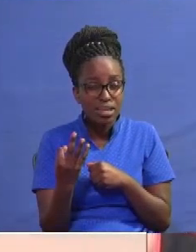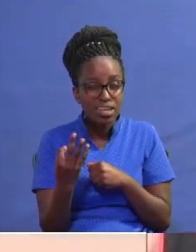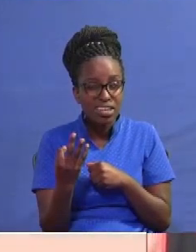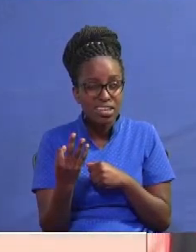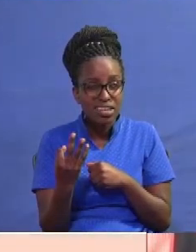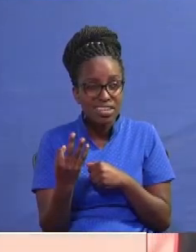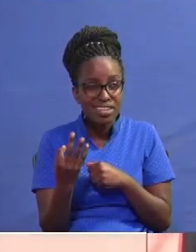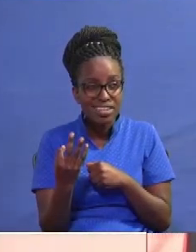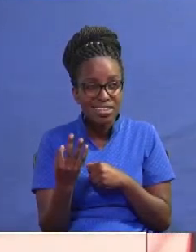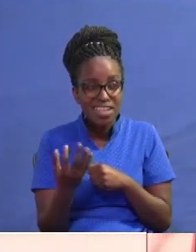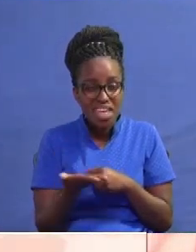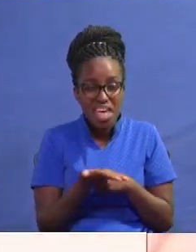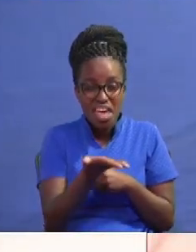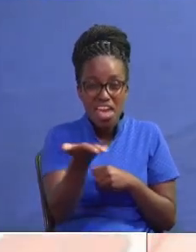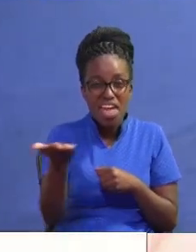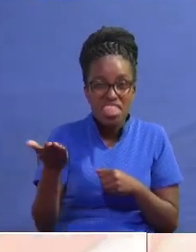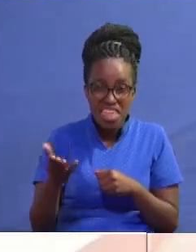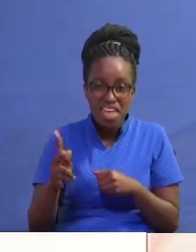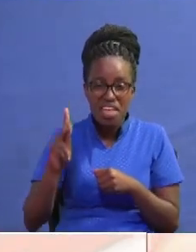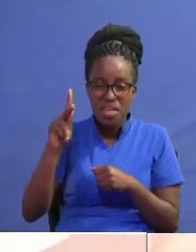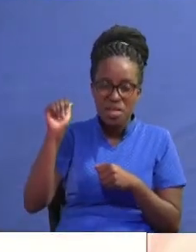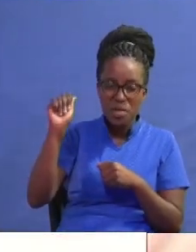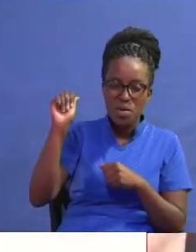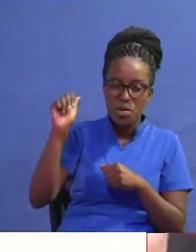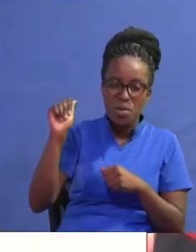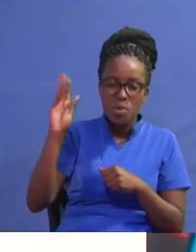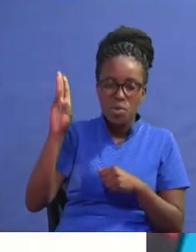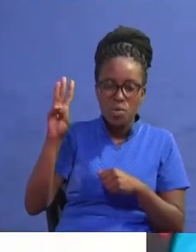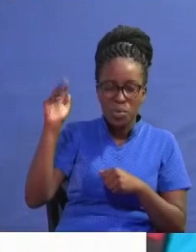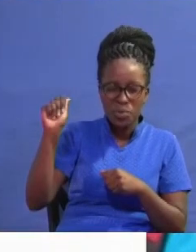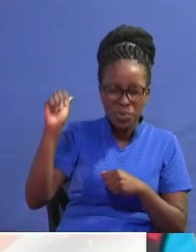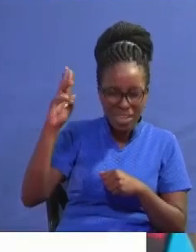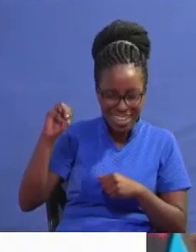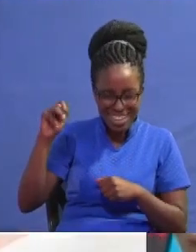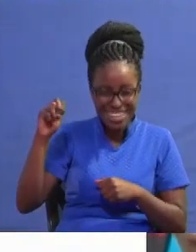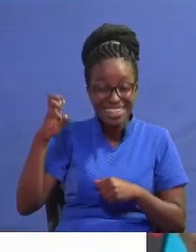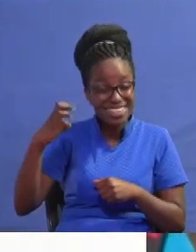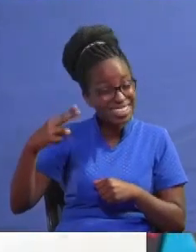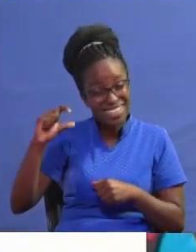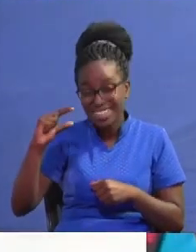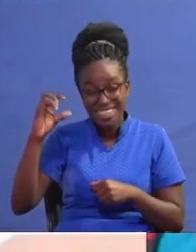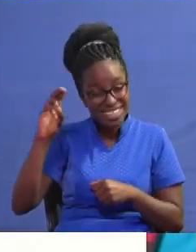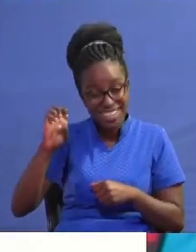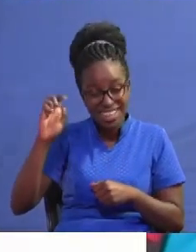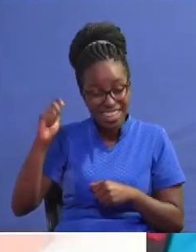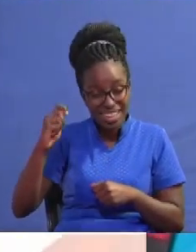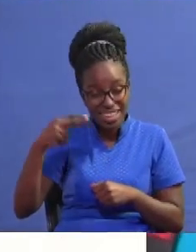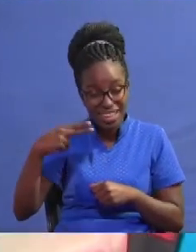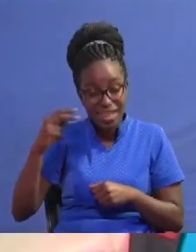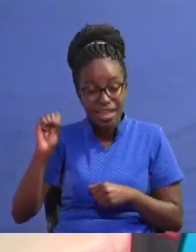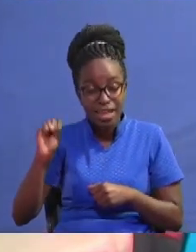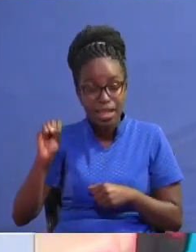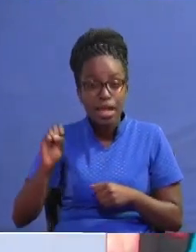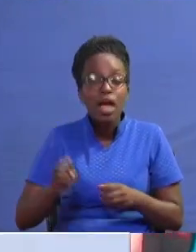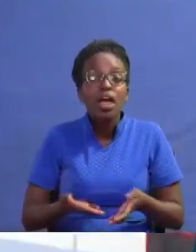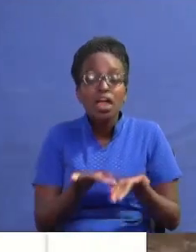pare Kwangeve, kuna watu wanaishi hapo, kutoka hapo tuendapo tupange vile tunaweza watafutia pahali ya kukaa ndio